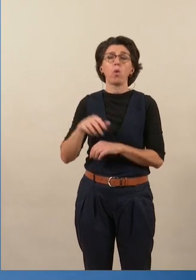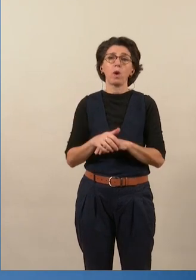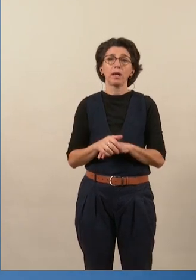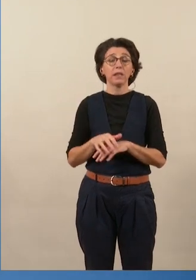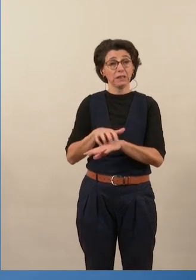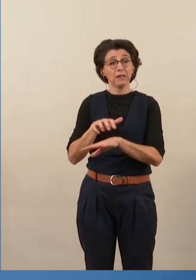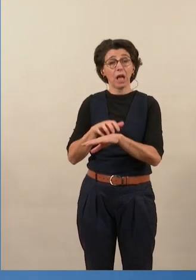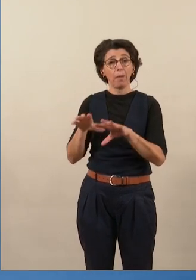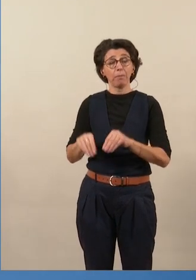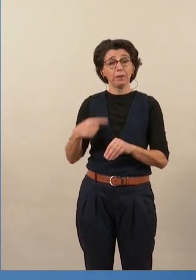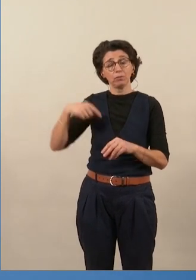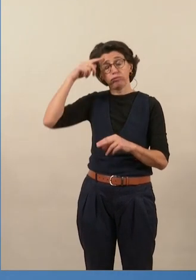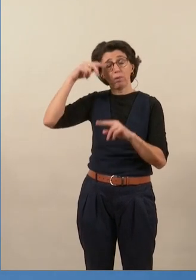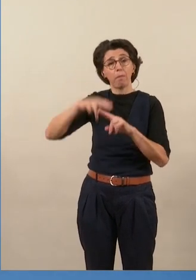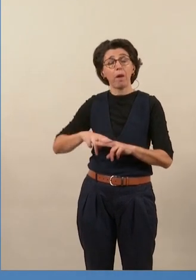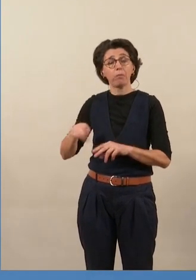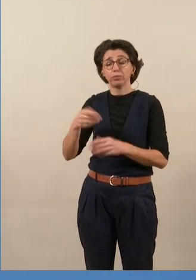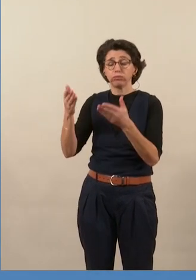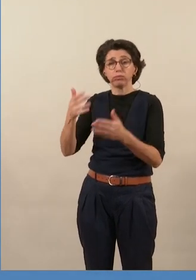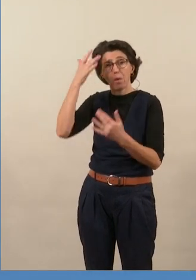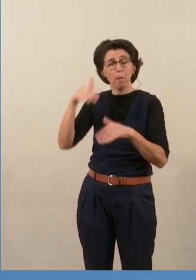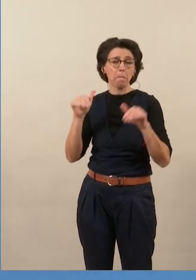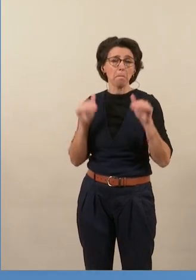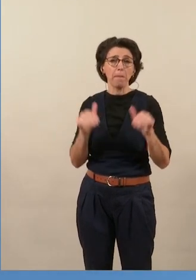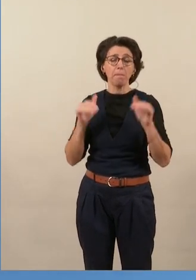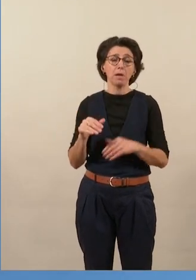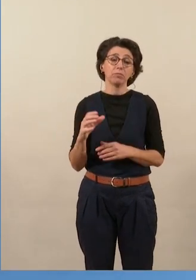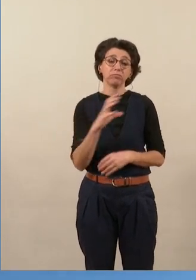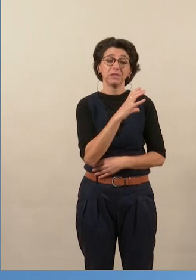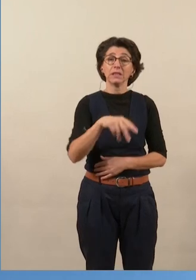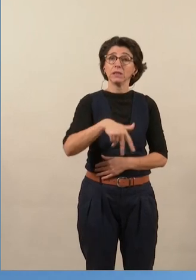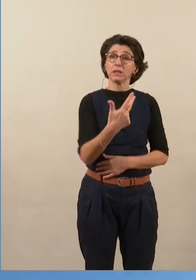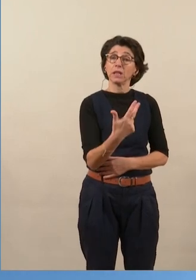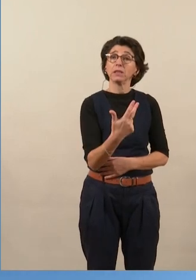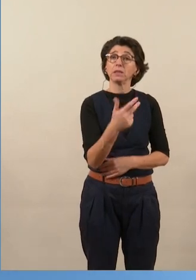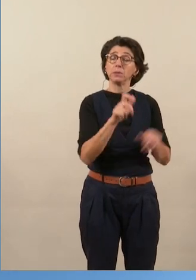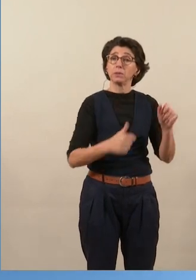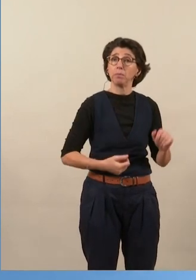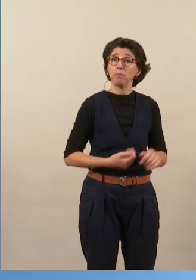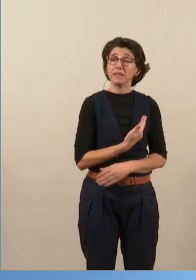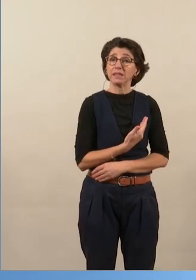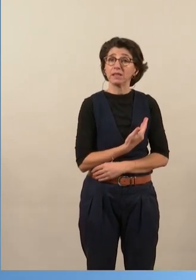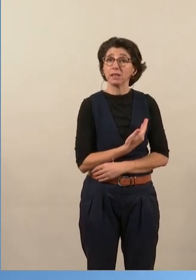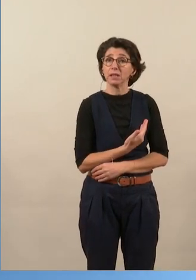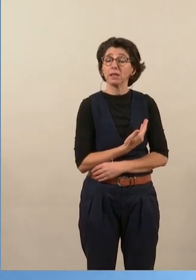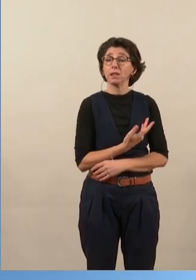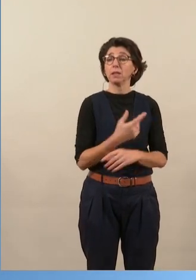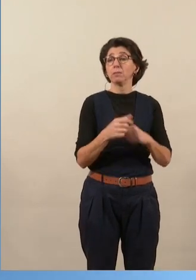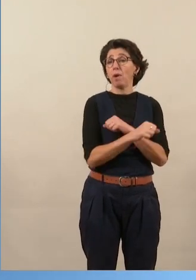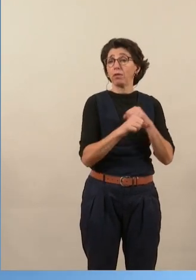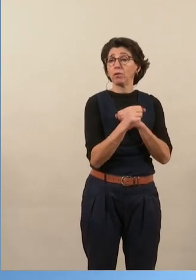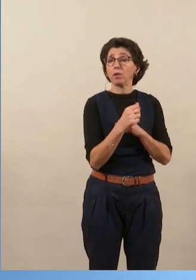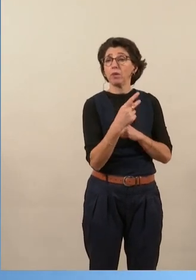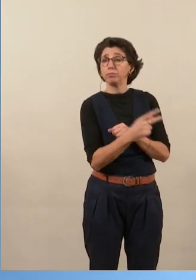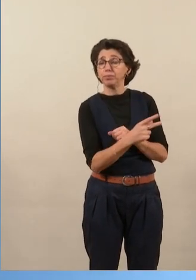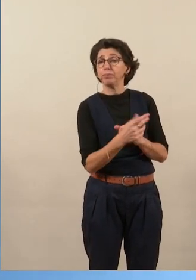et des 413 blessés victime de l'attentat islamiste euh terroriste à